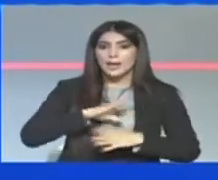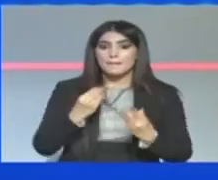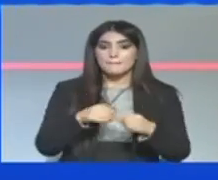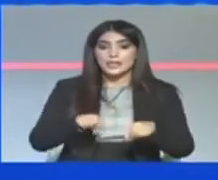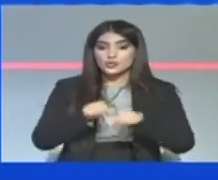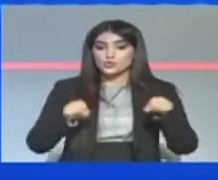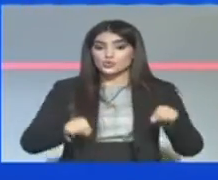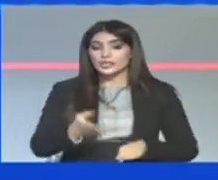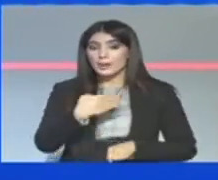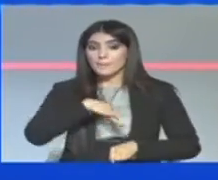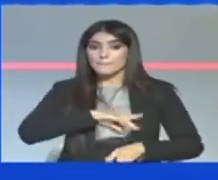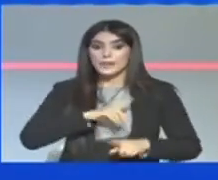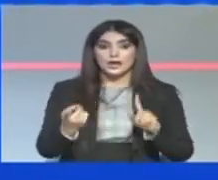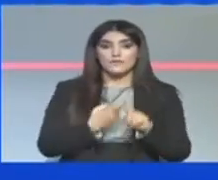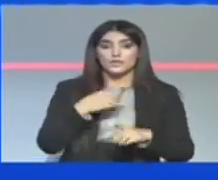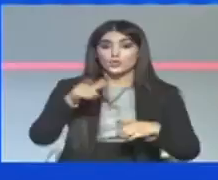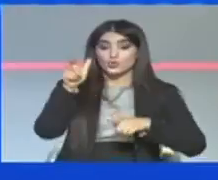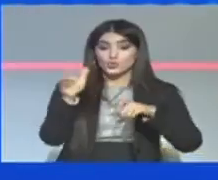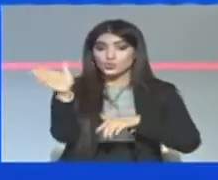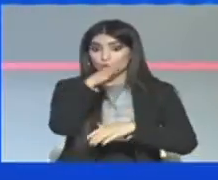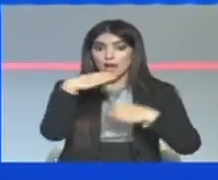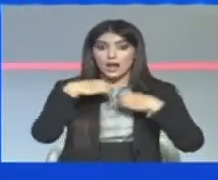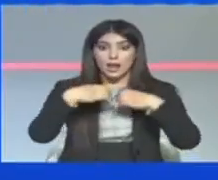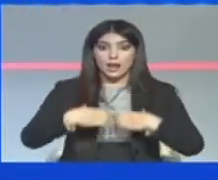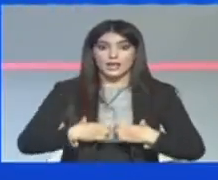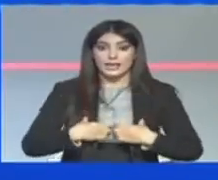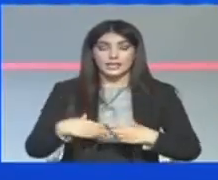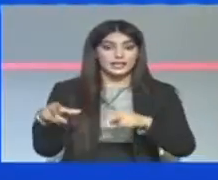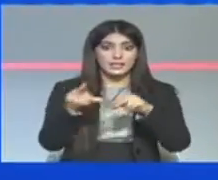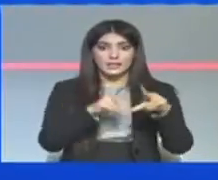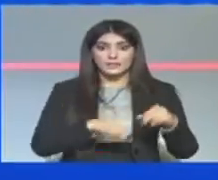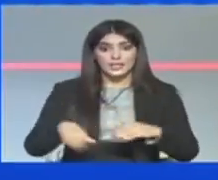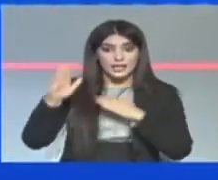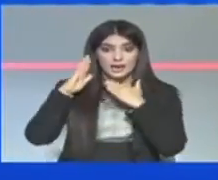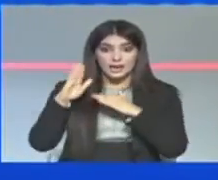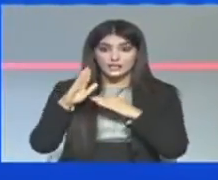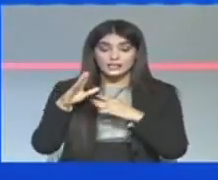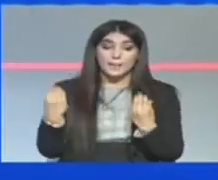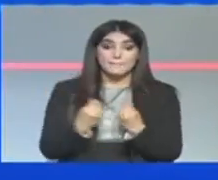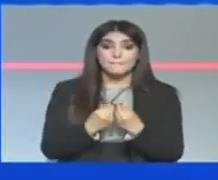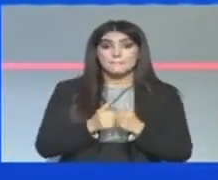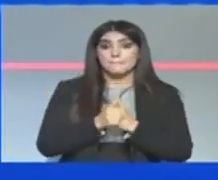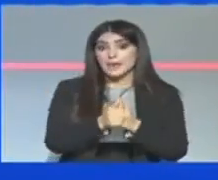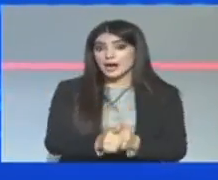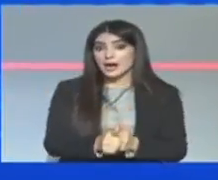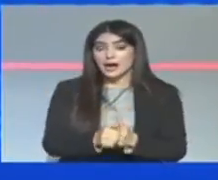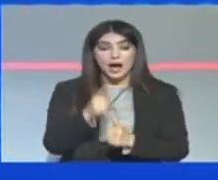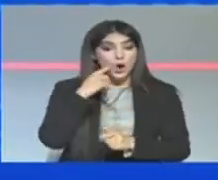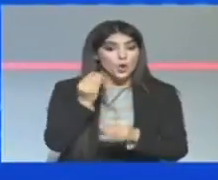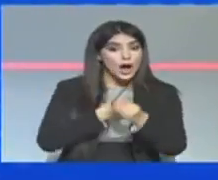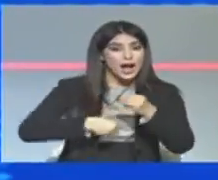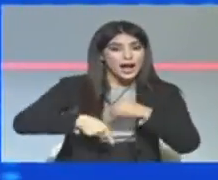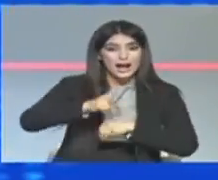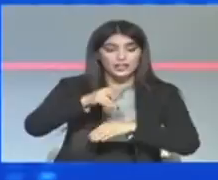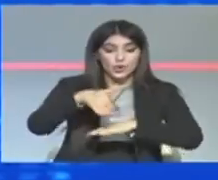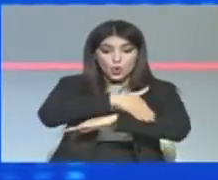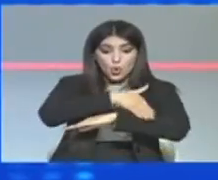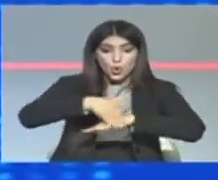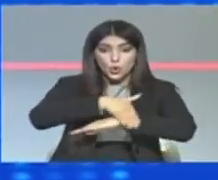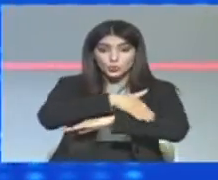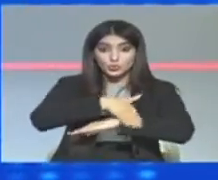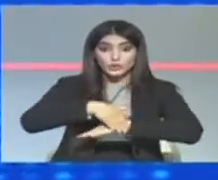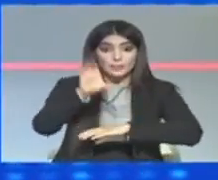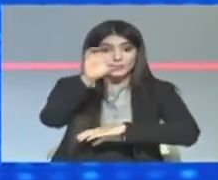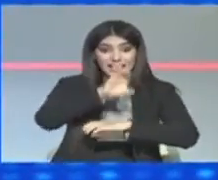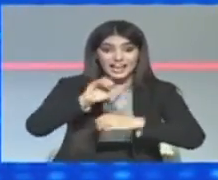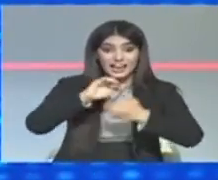المختصه في الدول الاعضاء ونظيرتها في خارجيه توازيا مع تجديد الرقابه على الحدود الخارجيه للاتحاد